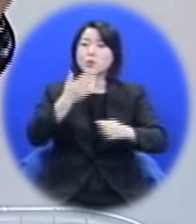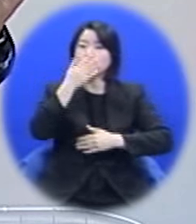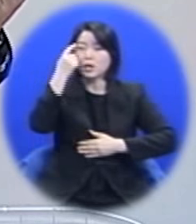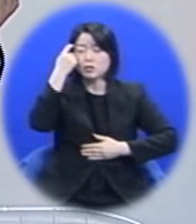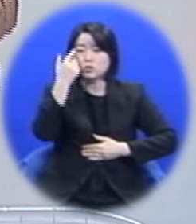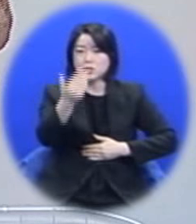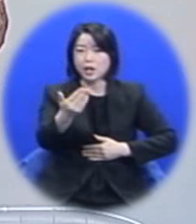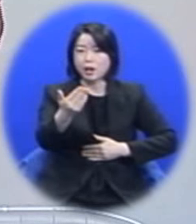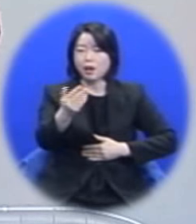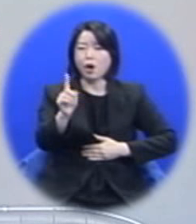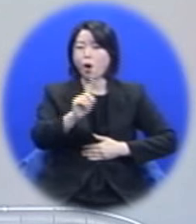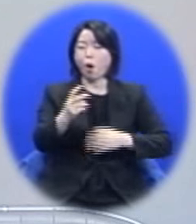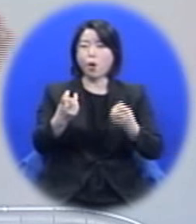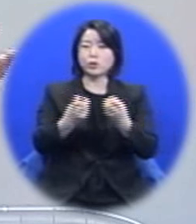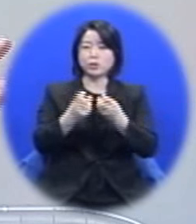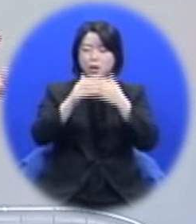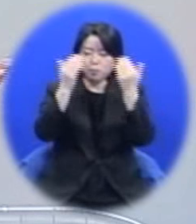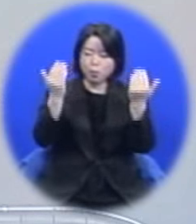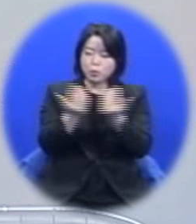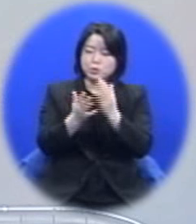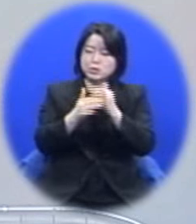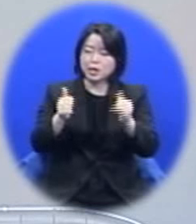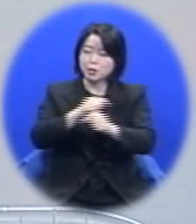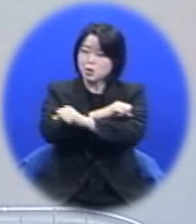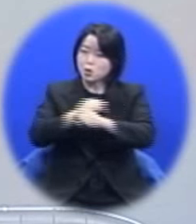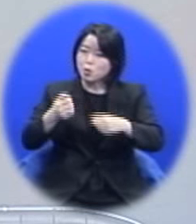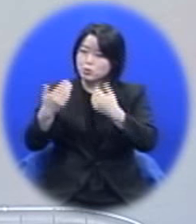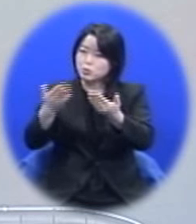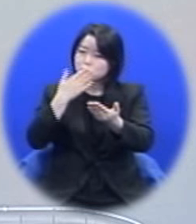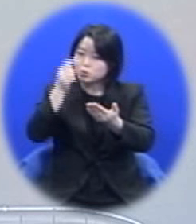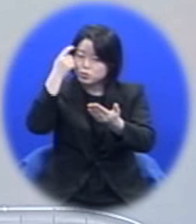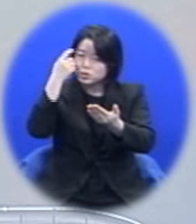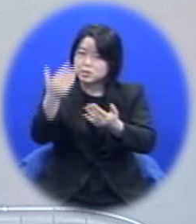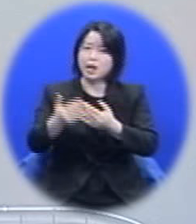모든 사람을 다 그렇게 용서할 수 있겠느냐?